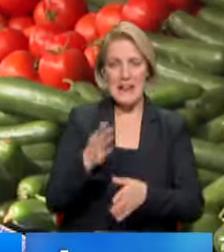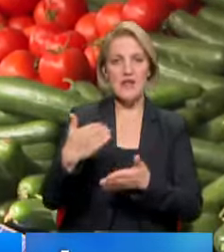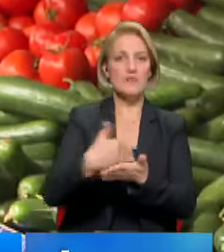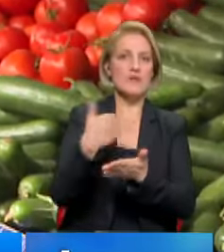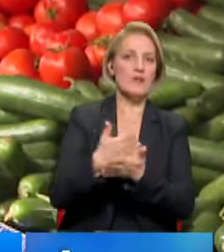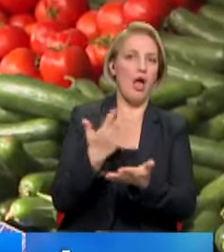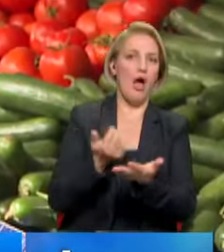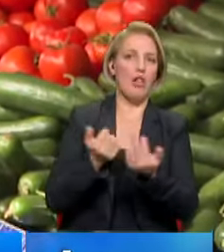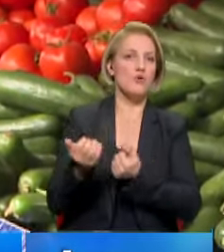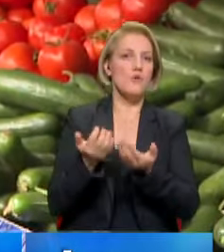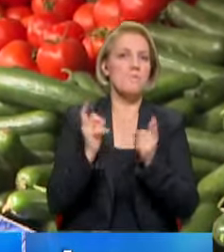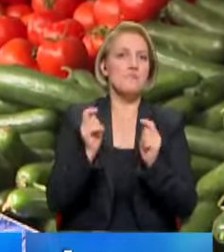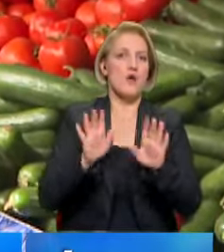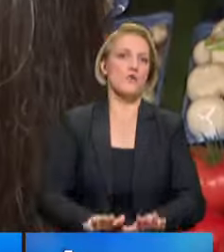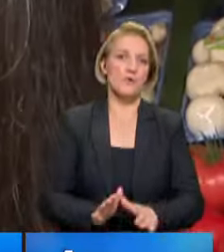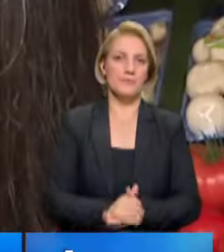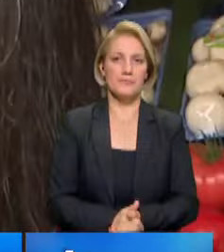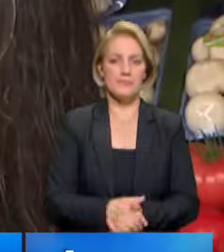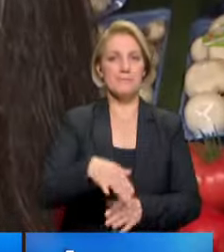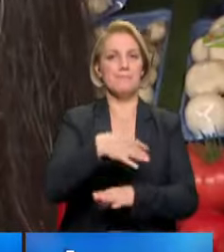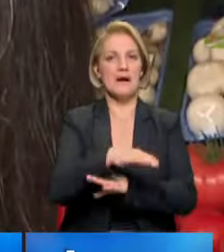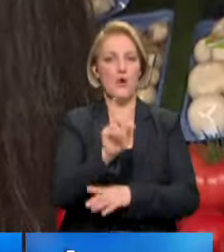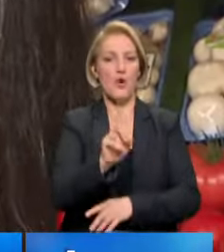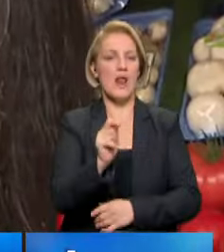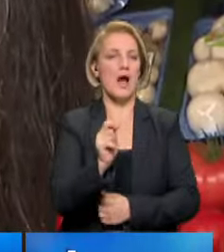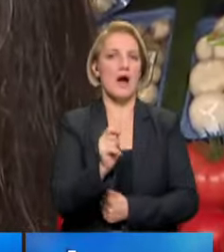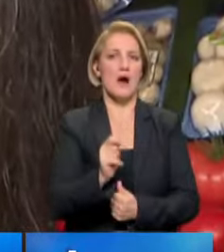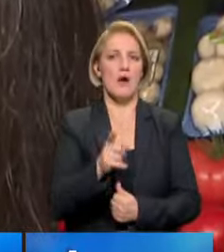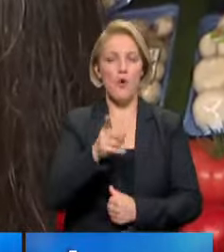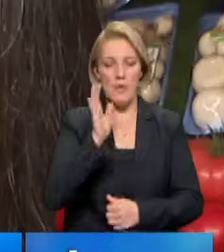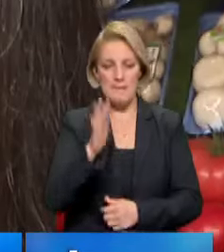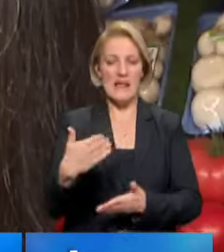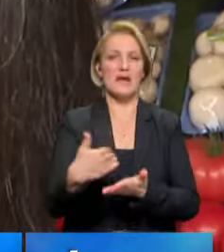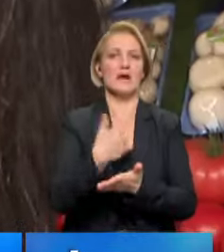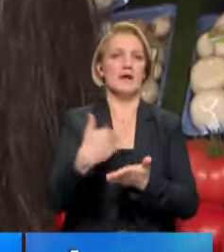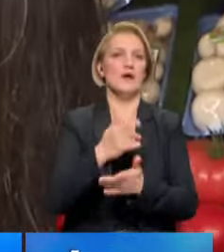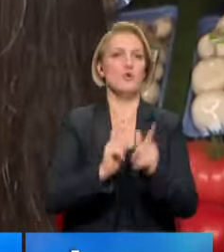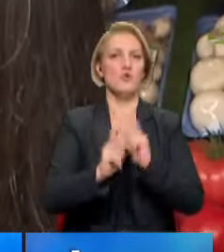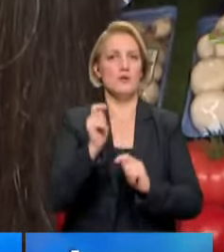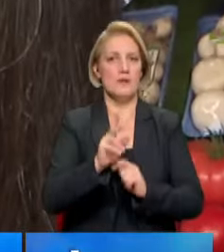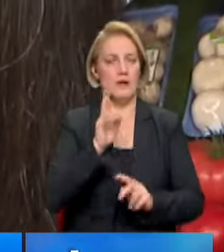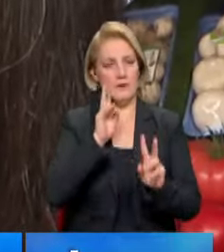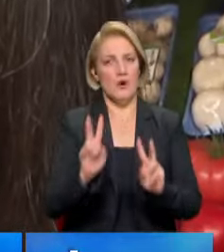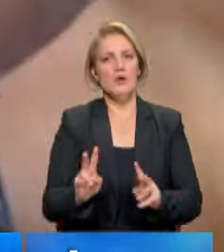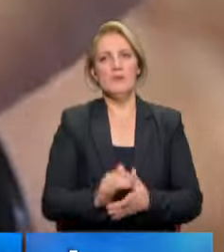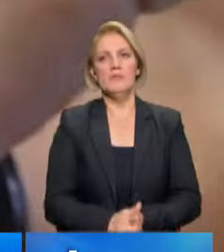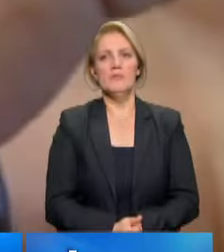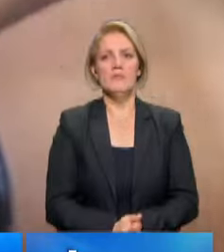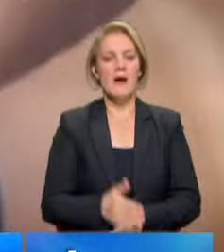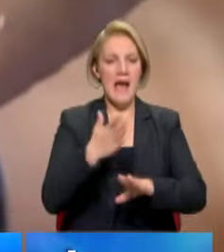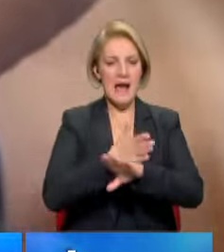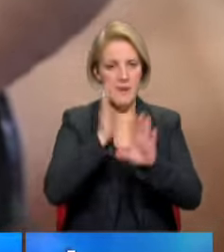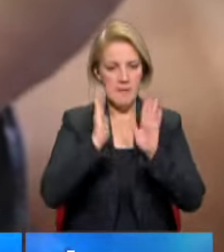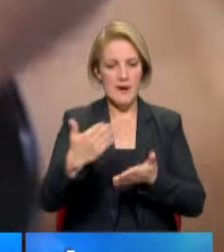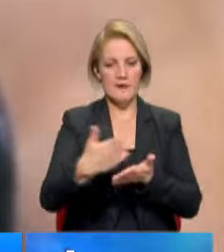kredi kartıyla almak zorunda kalıyorum. Maydanoz 10 lira mesela. Ona bile kredi kartı kullananları rastladık yani. Ekmeği